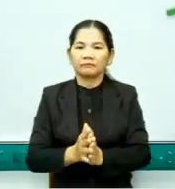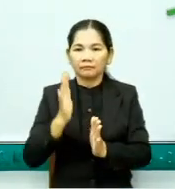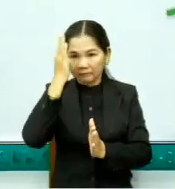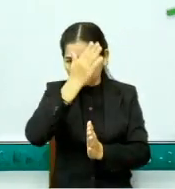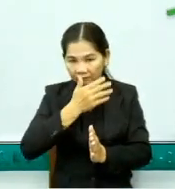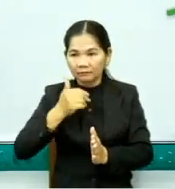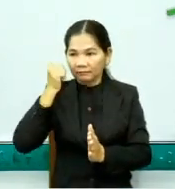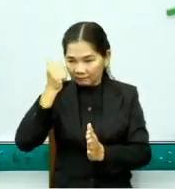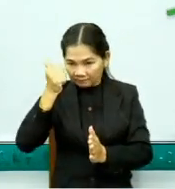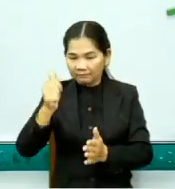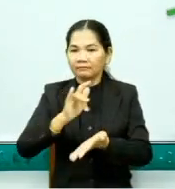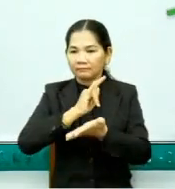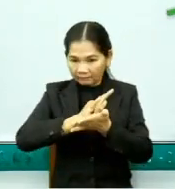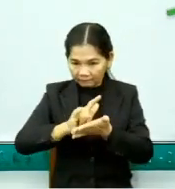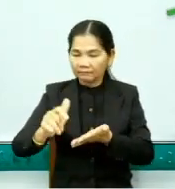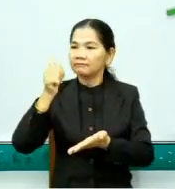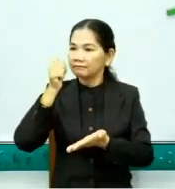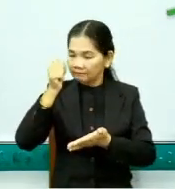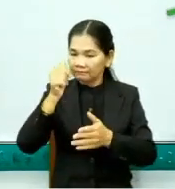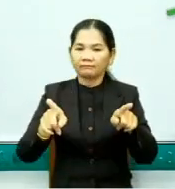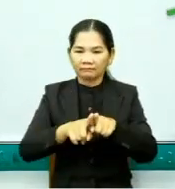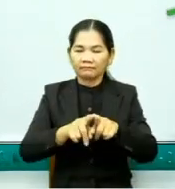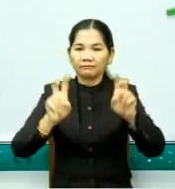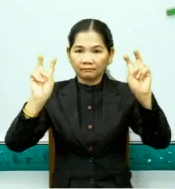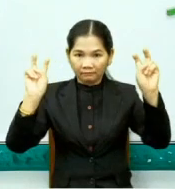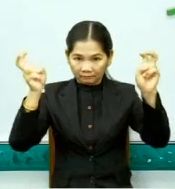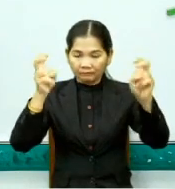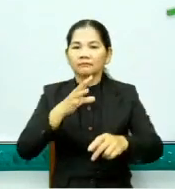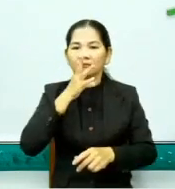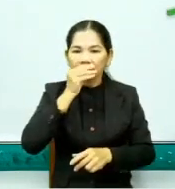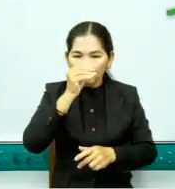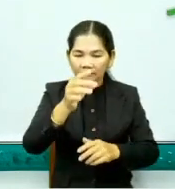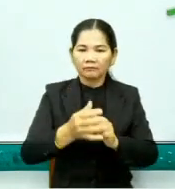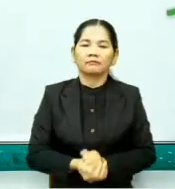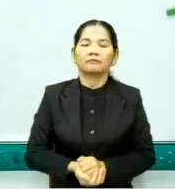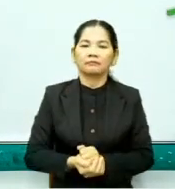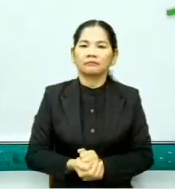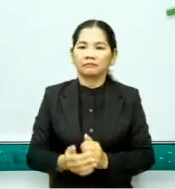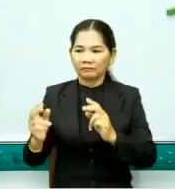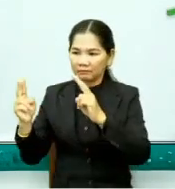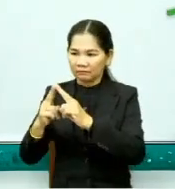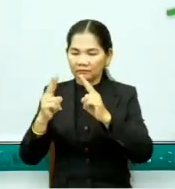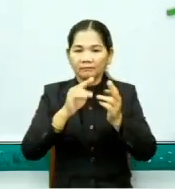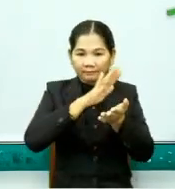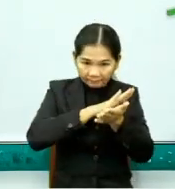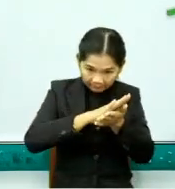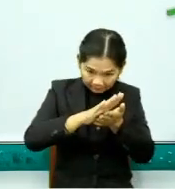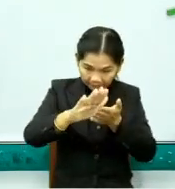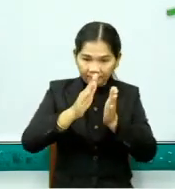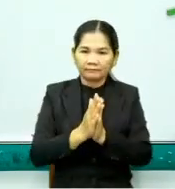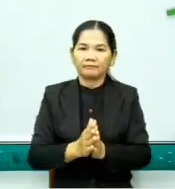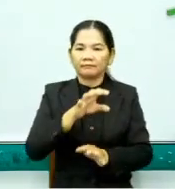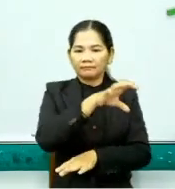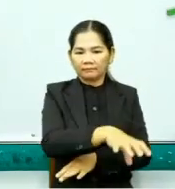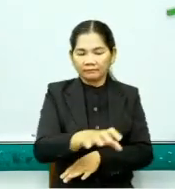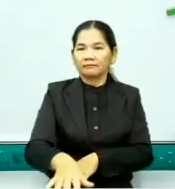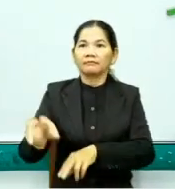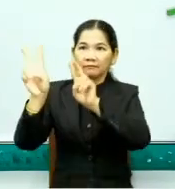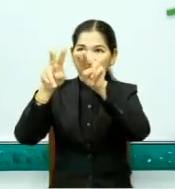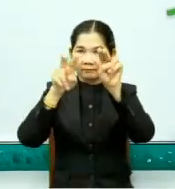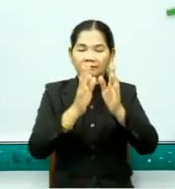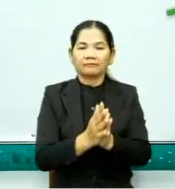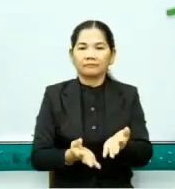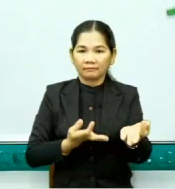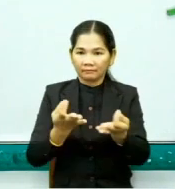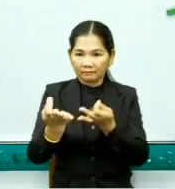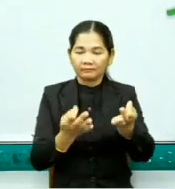phô nập hiếp là ô bà nật ở đất nâng bị sà lọc mùi đẹp bồ thá tí krong sà át rút mà nì dịch thàn sà át xê